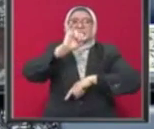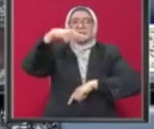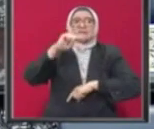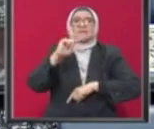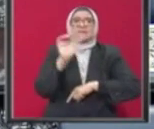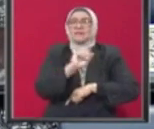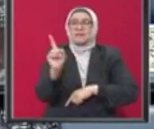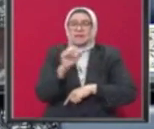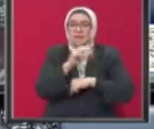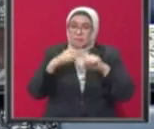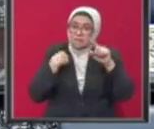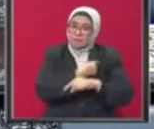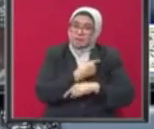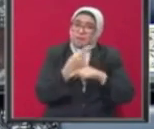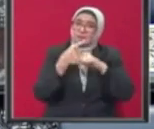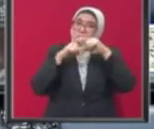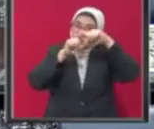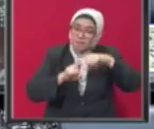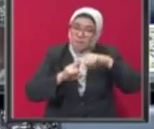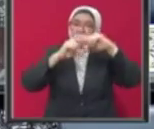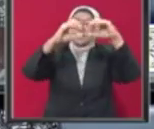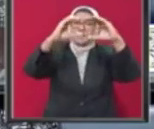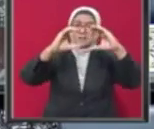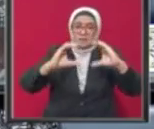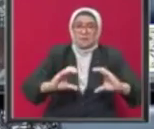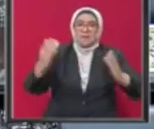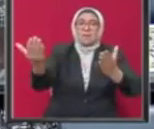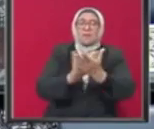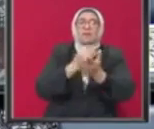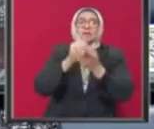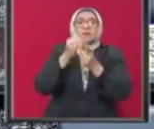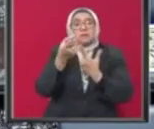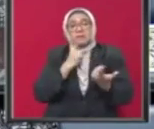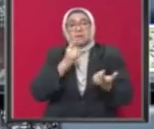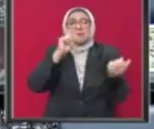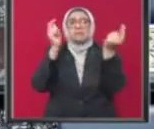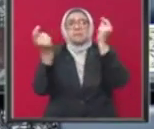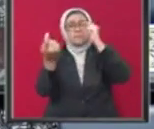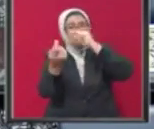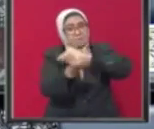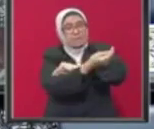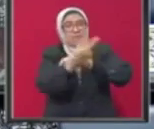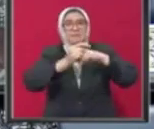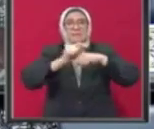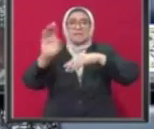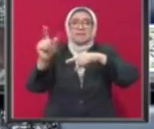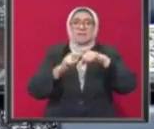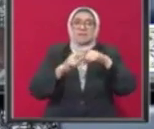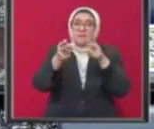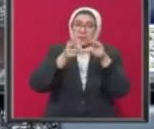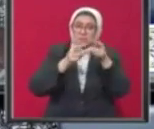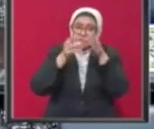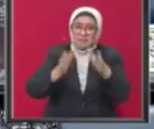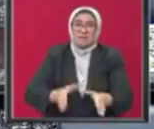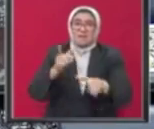kepada kaedah baru ataupun kita kata saya sebut sebagai transformasi perusahaan getah, iaitu bukan hanya